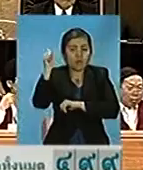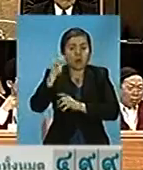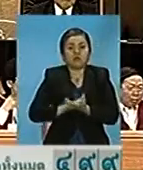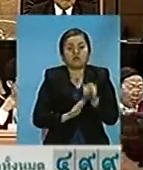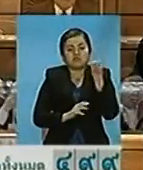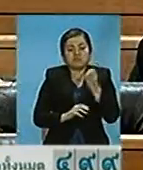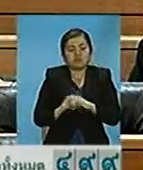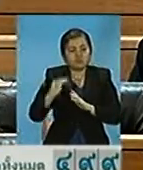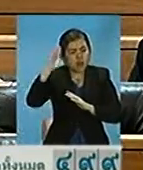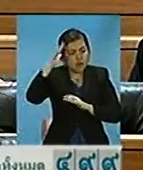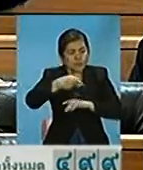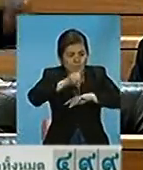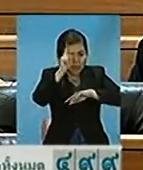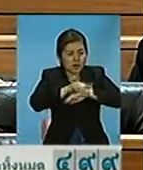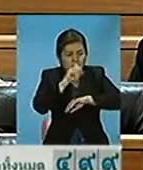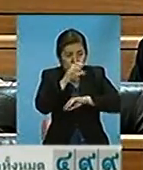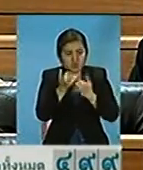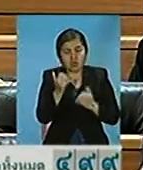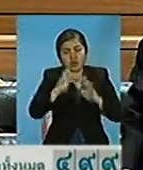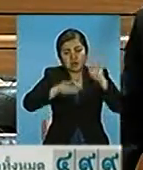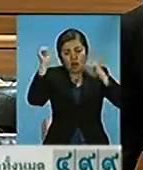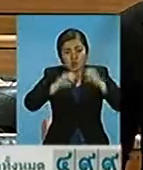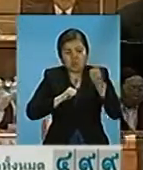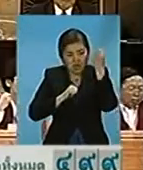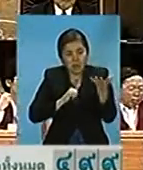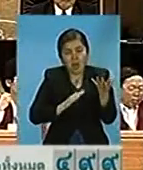ากปาไปแบบประเภทกฎหมายพ้นไปเลย ครับ